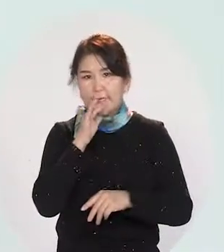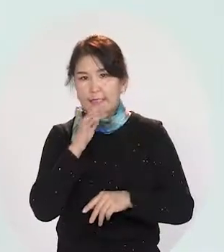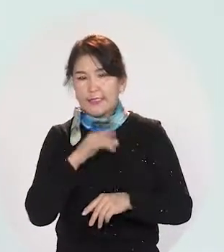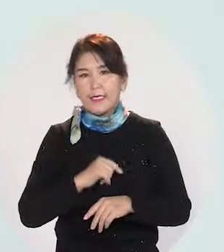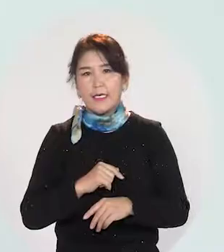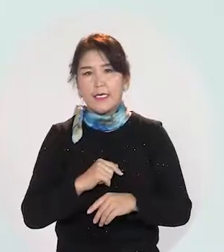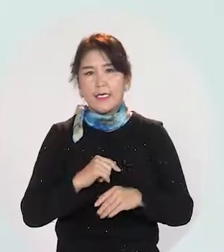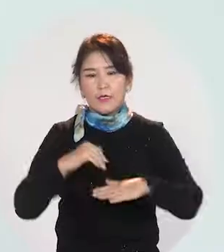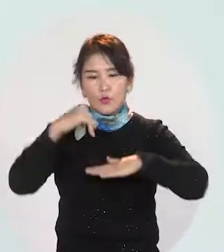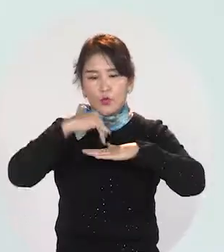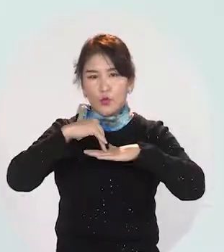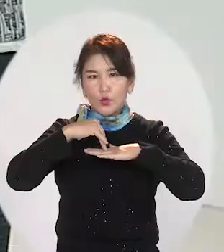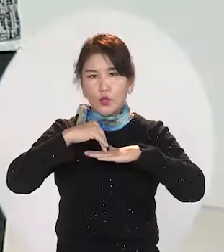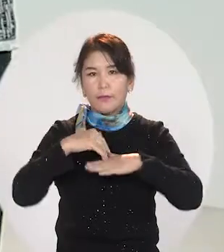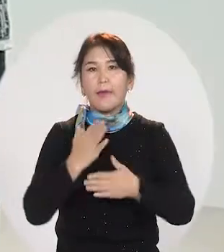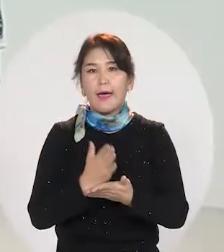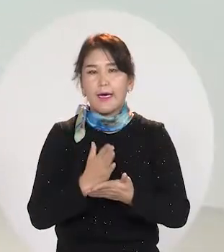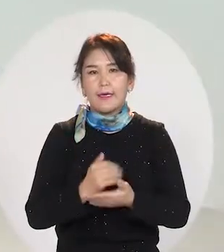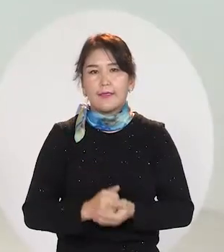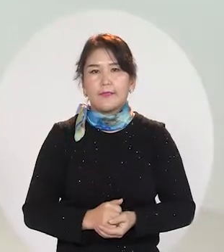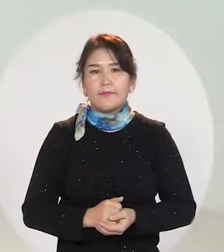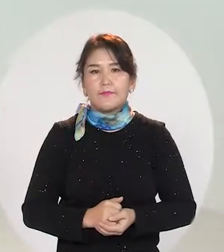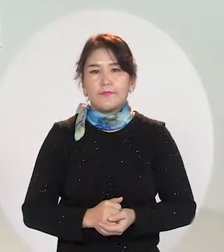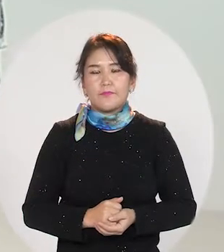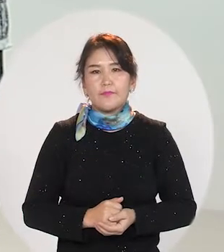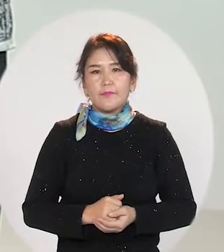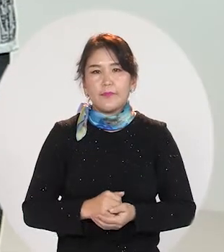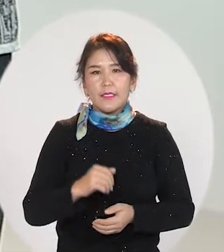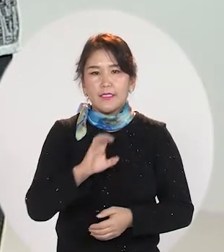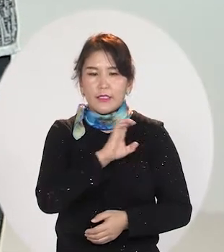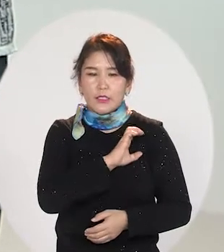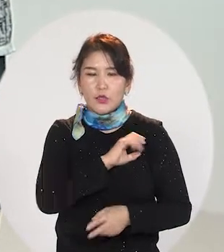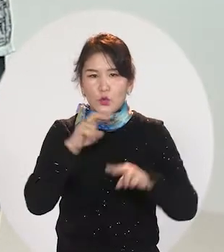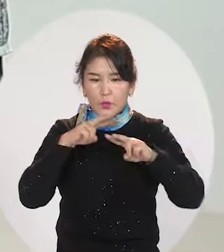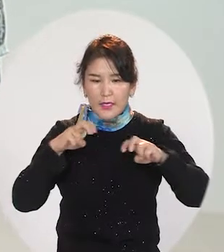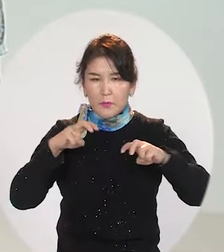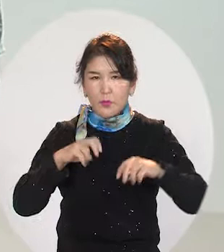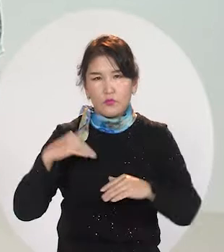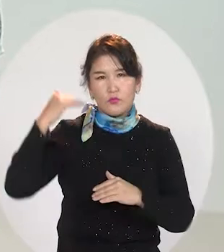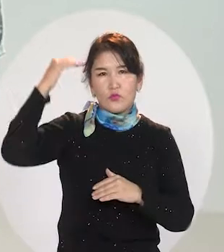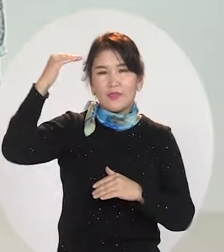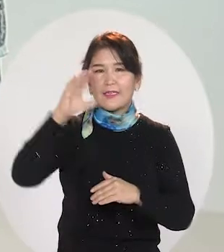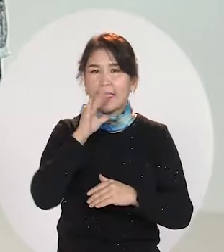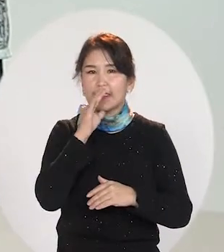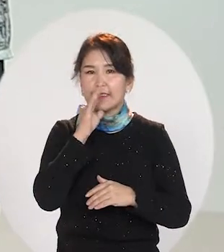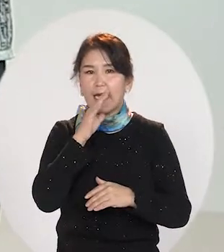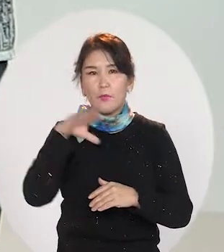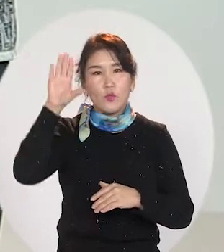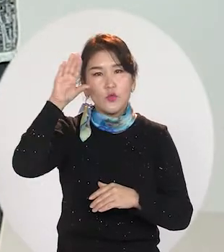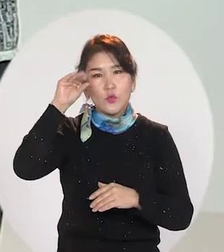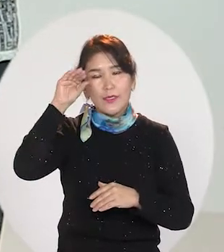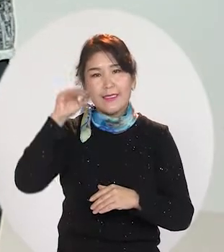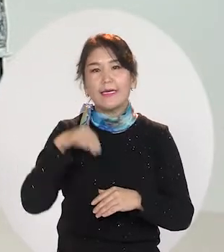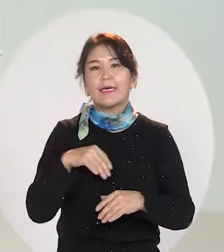явж байгаа юм уу гэж нэрлдэг. Тэгээд зарим сэтгэл судлаачид ахлах ангийн хүүхдүүдийг өндөр настай өсвөр насныхан гэж нэрлсэн байдаг юм